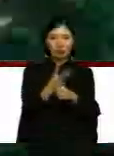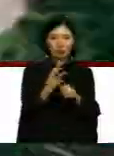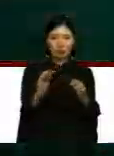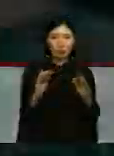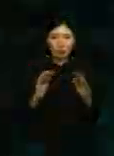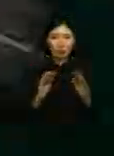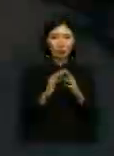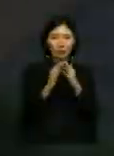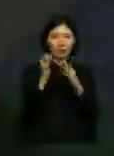있습니다